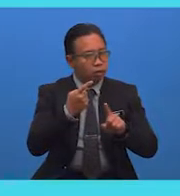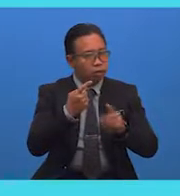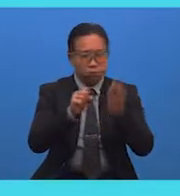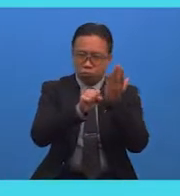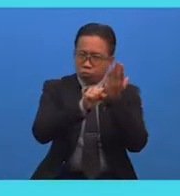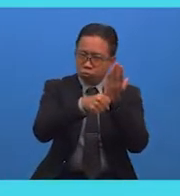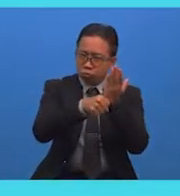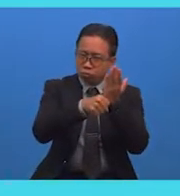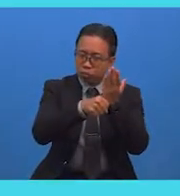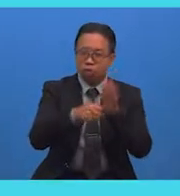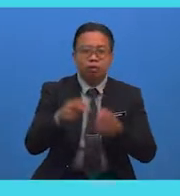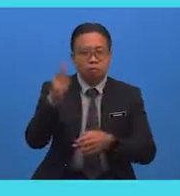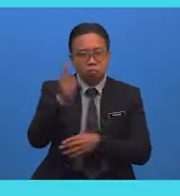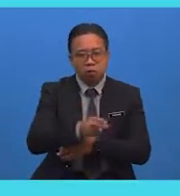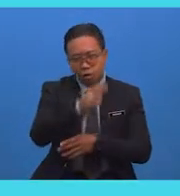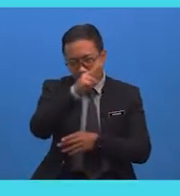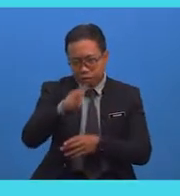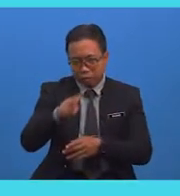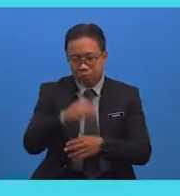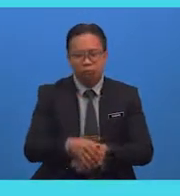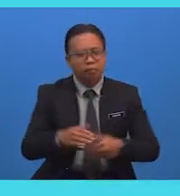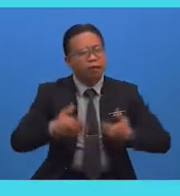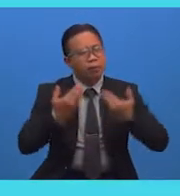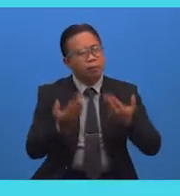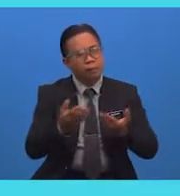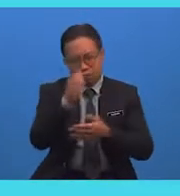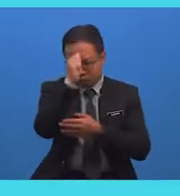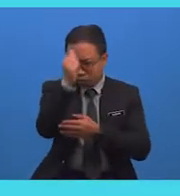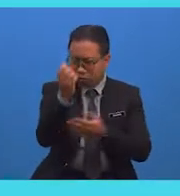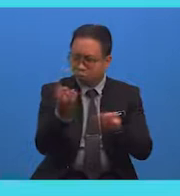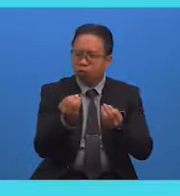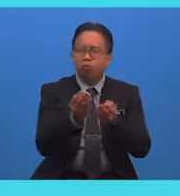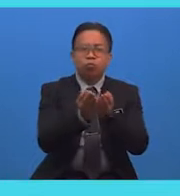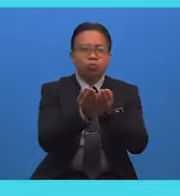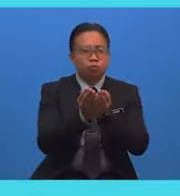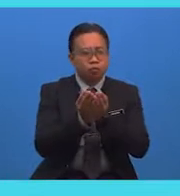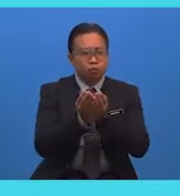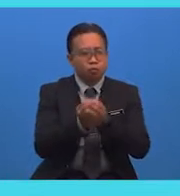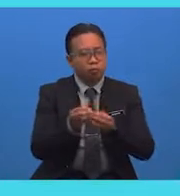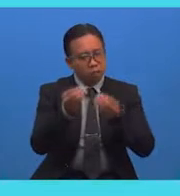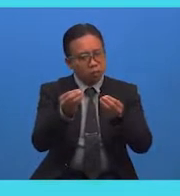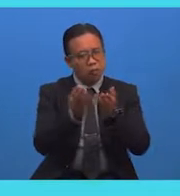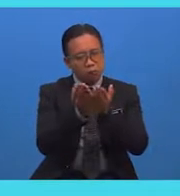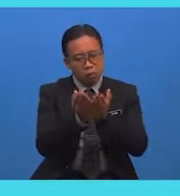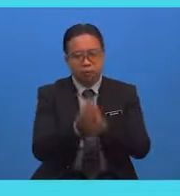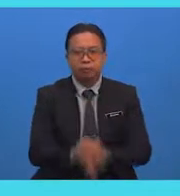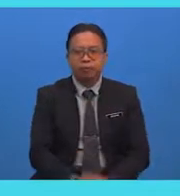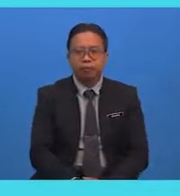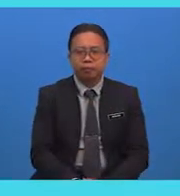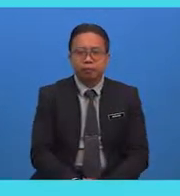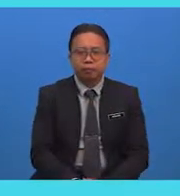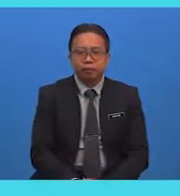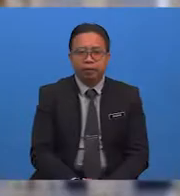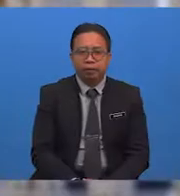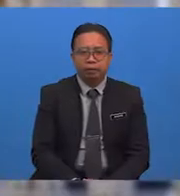haram. Maka bagaimanakah Allah Subhanahu Wa Taala akan memperkenankan doanya? Riwayat